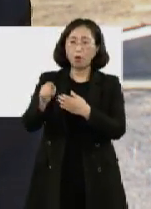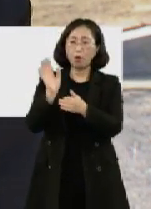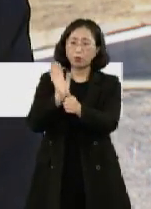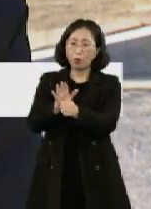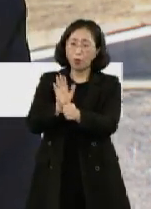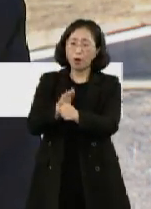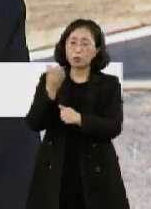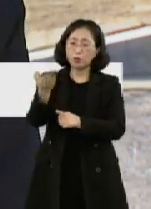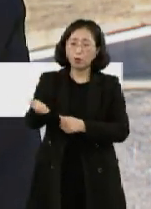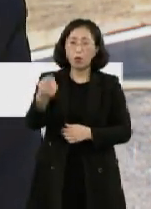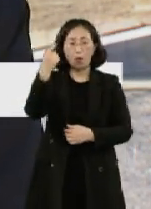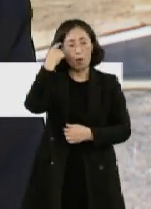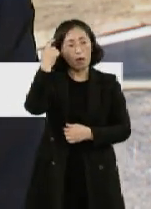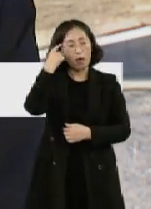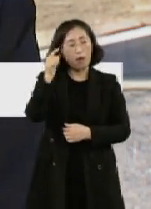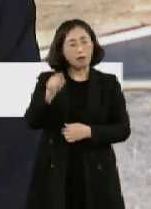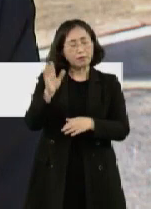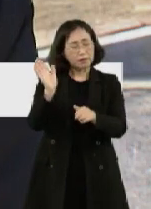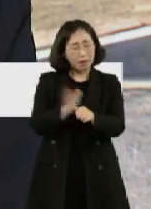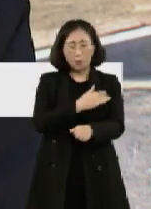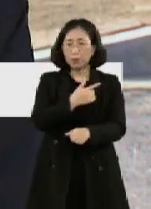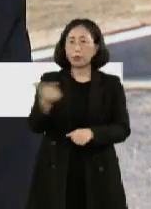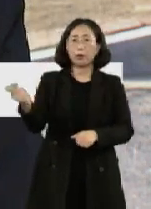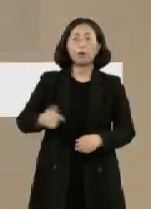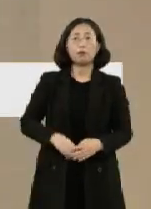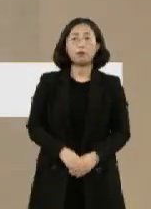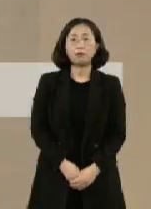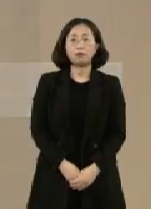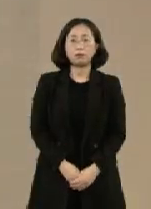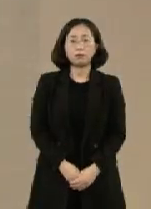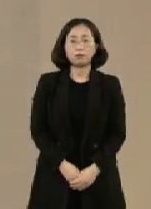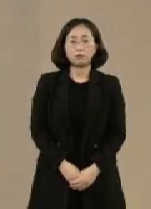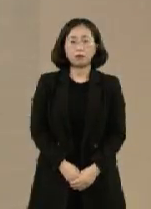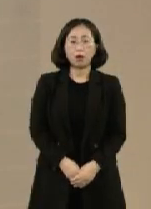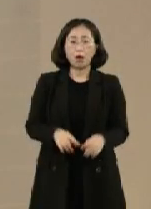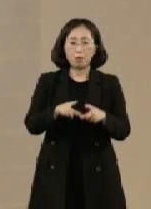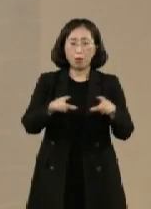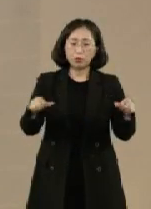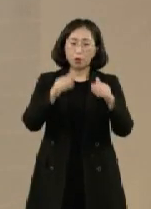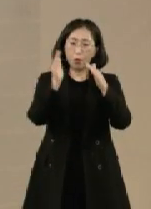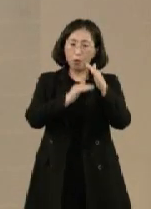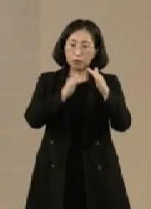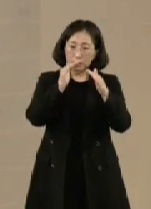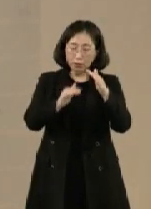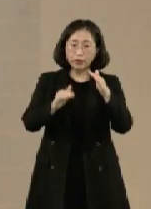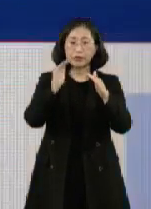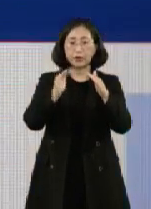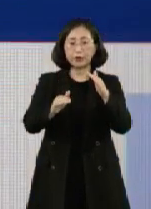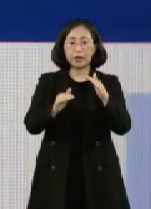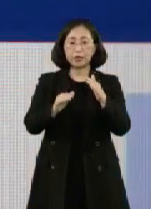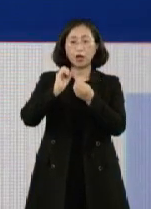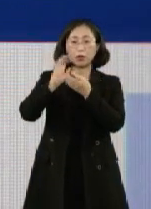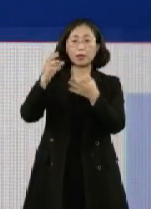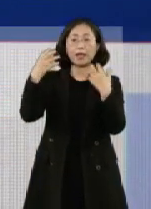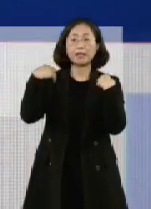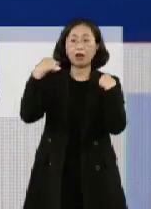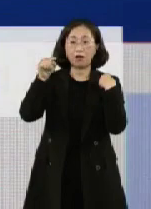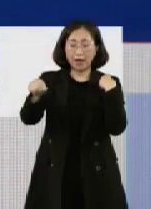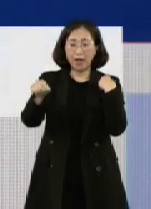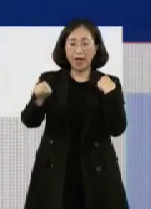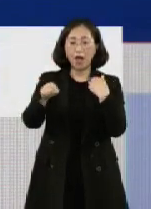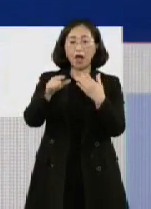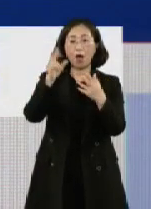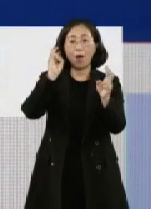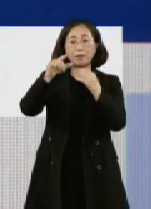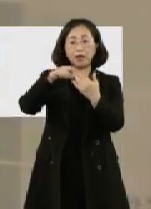했는데 이것은 아주 큰 잘못이라고 생각합니다. 통상 공정성을 높이기 위해 조달청에 업체 선정을